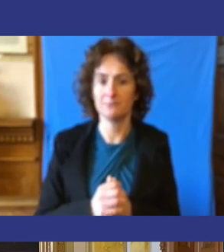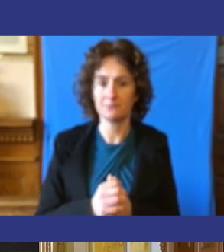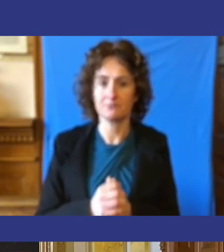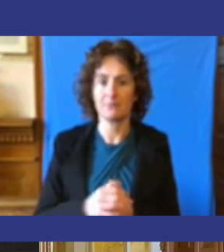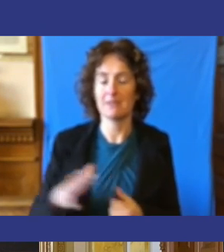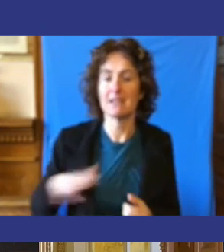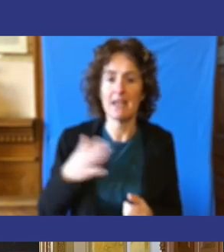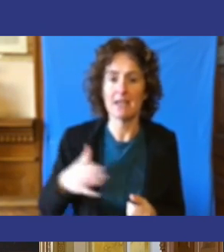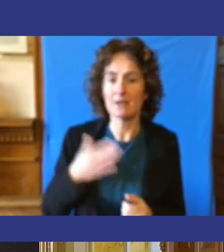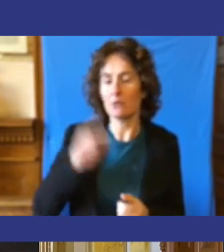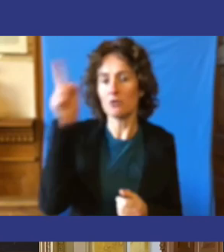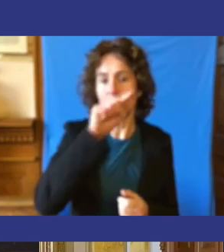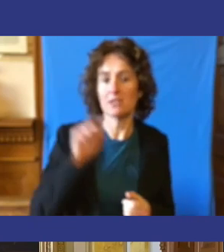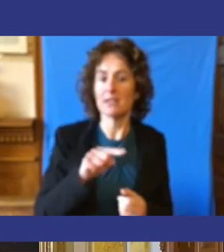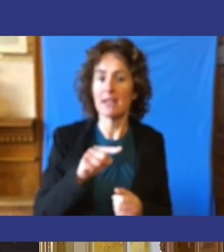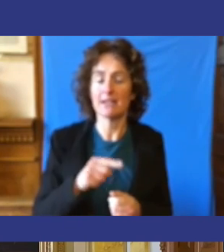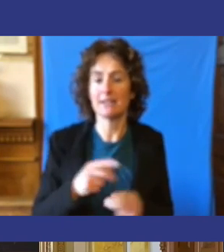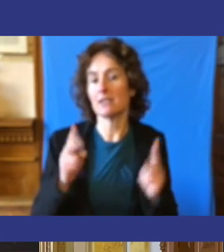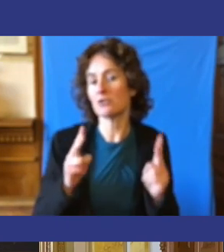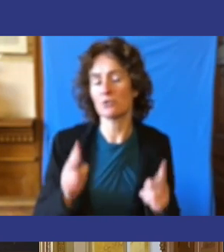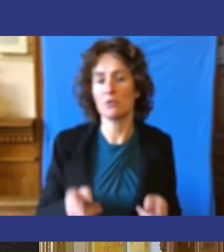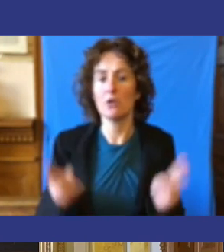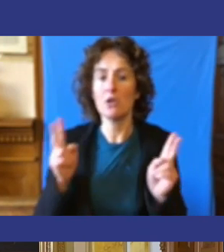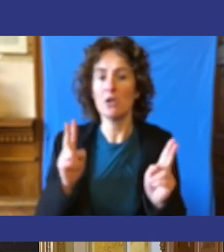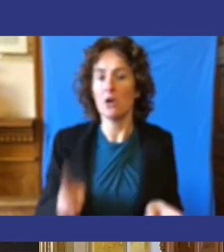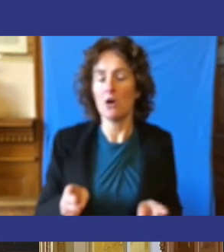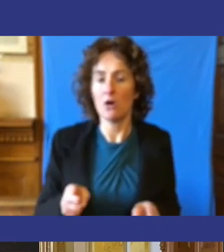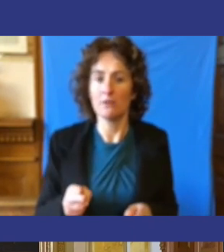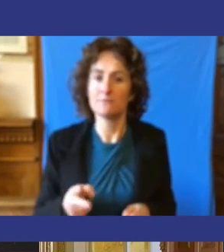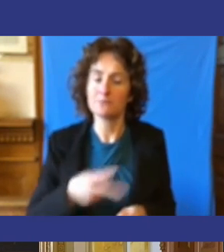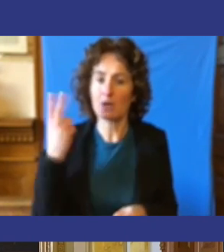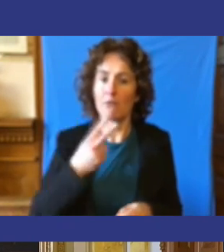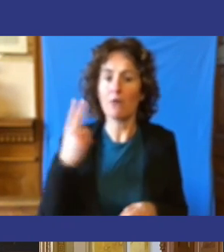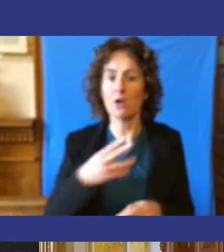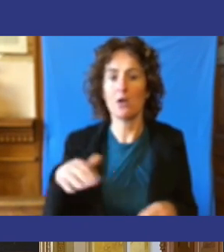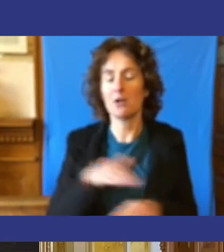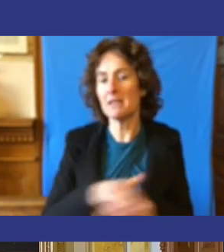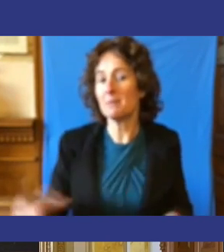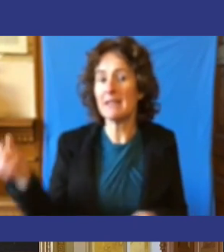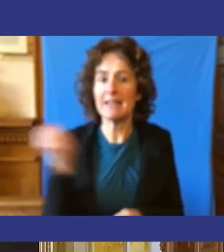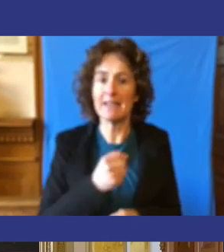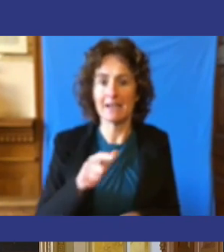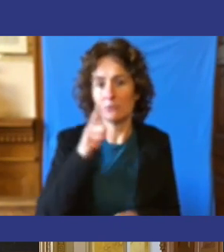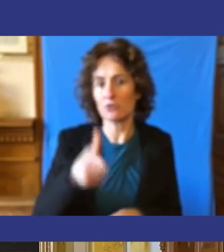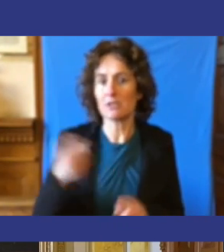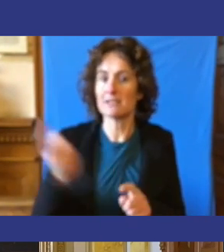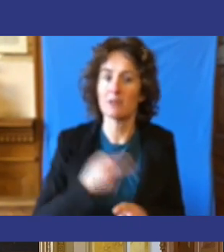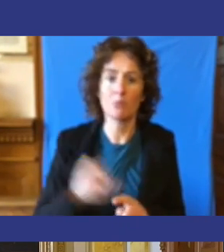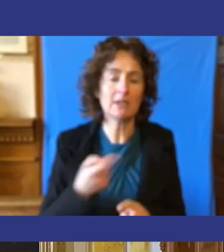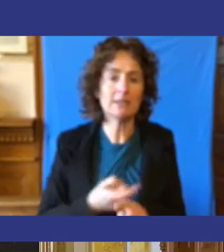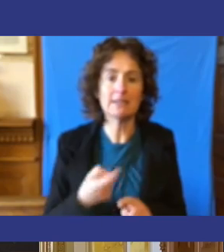valaki politikából él, milliárdos lesz a politikából, nem számoltatja el a másik tolvajt,